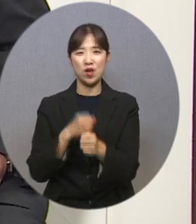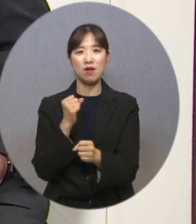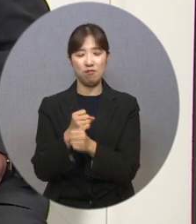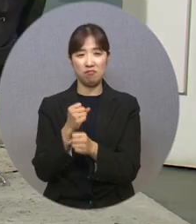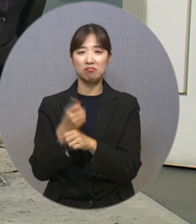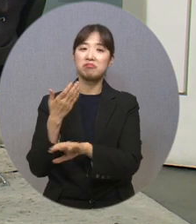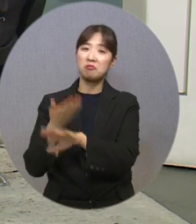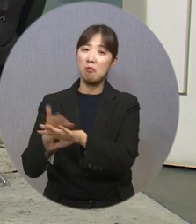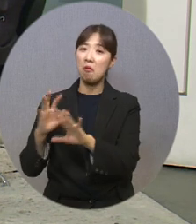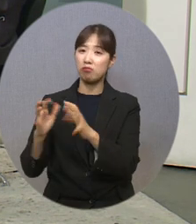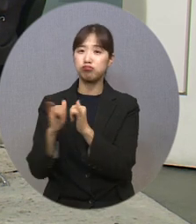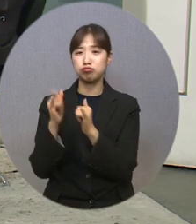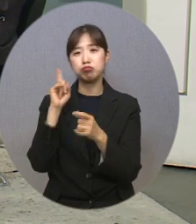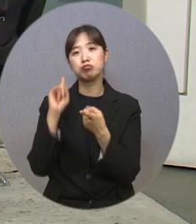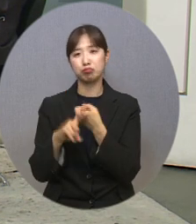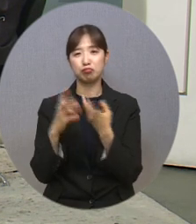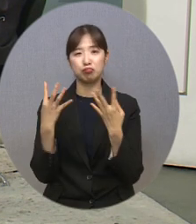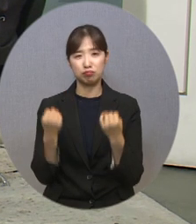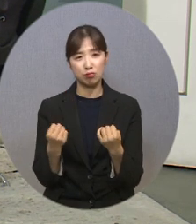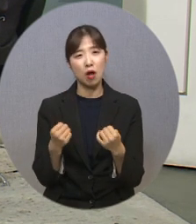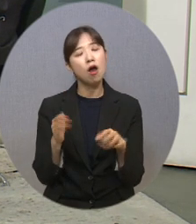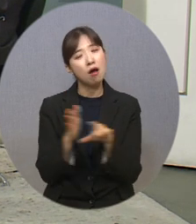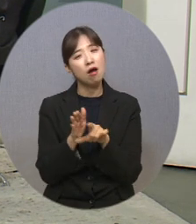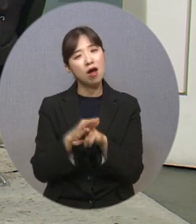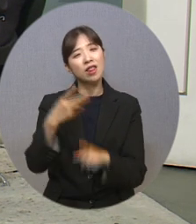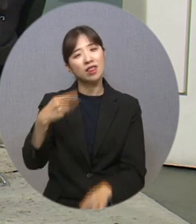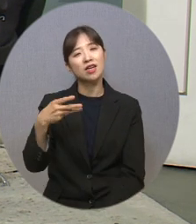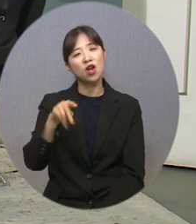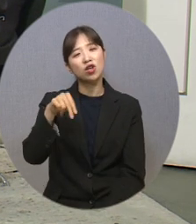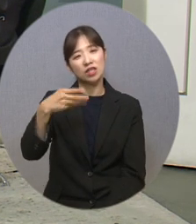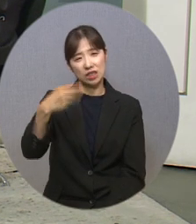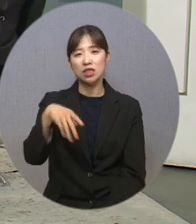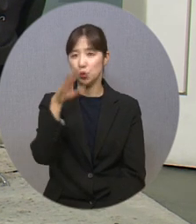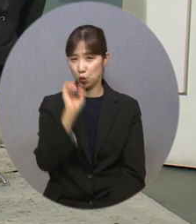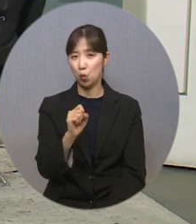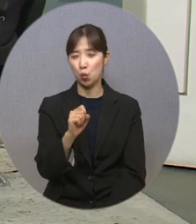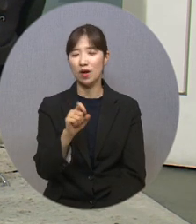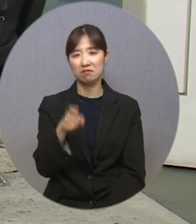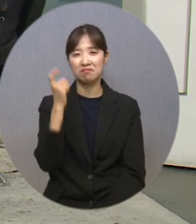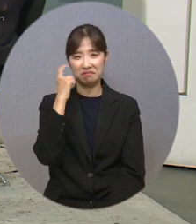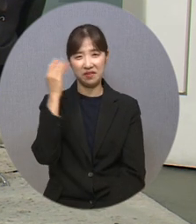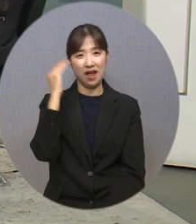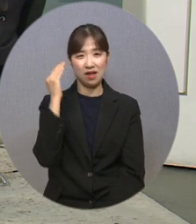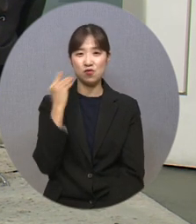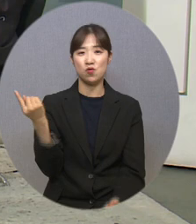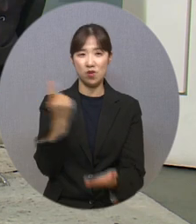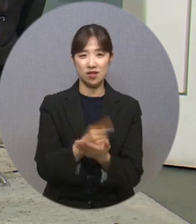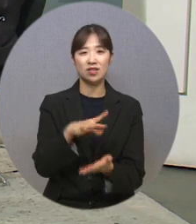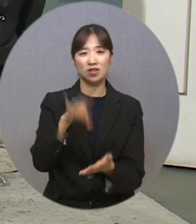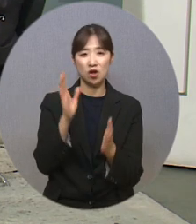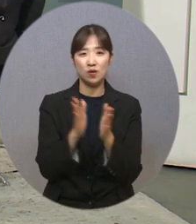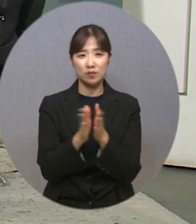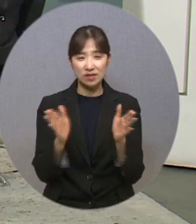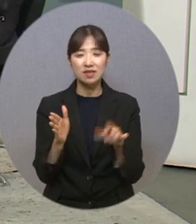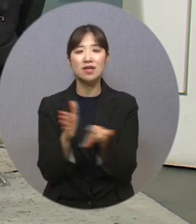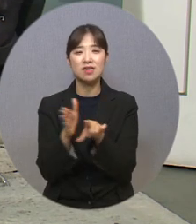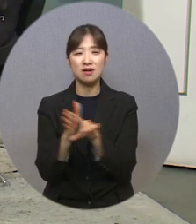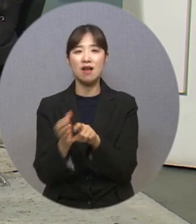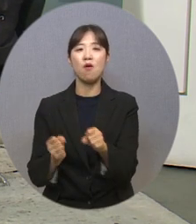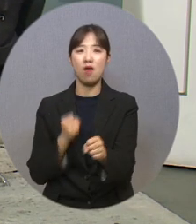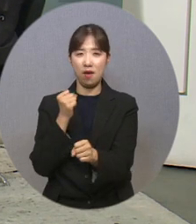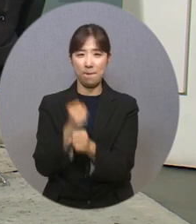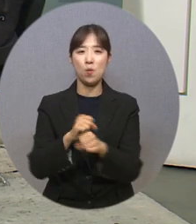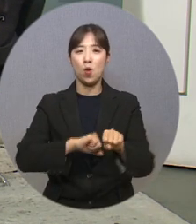사람들도 관심을 갖더라고요. 아, 트러스트 좋다. 그래서 이제 한국에 와서 처음 시작한 게